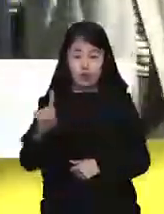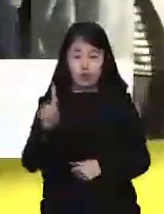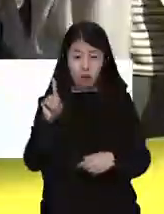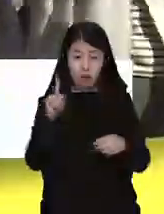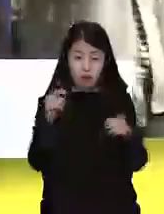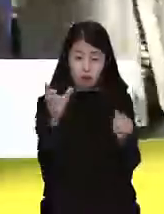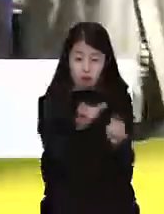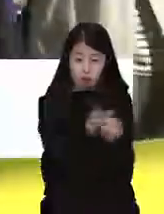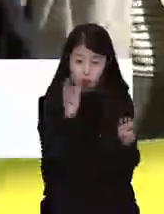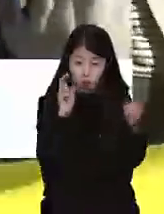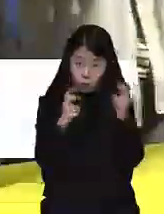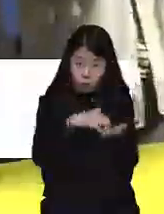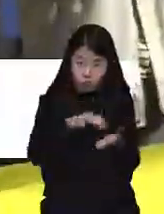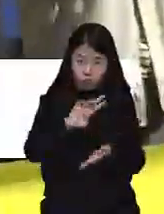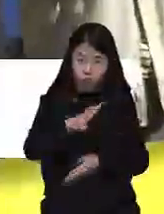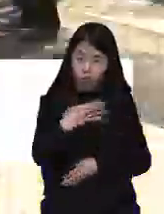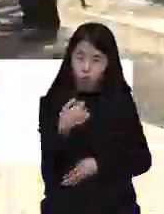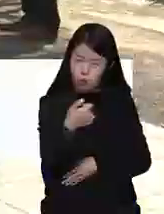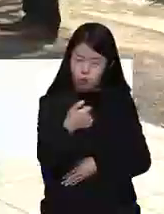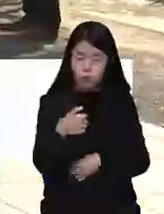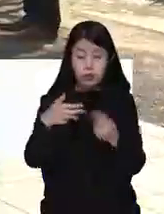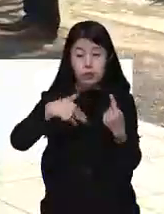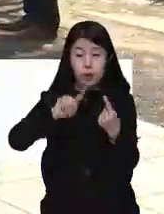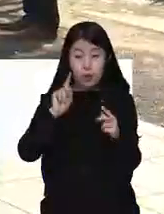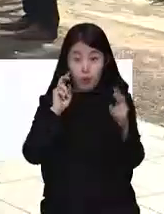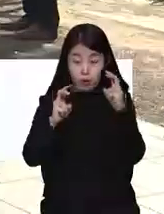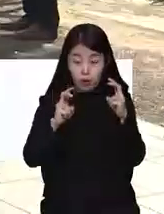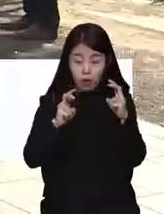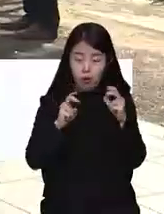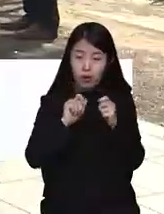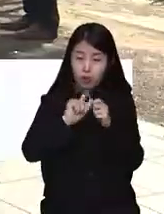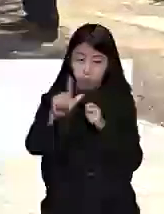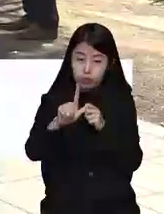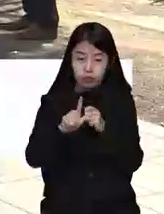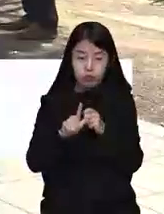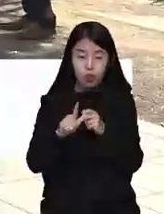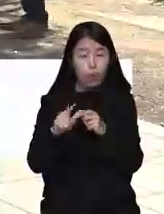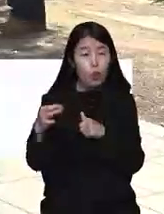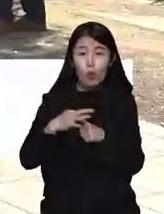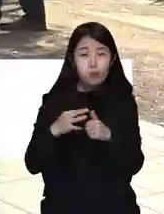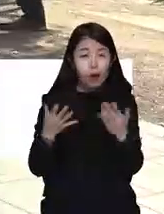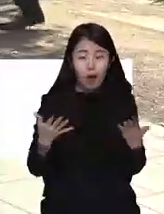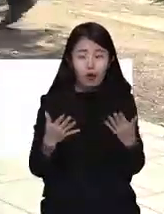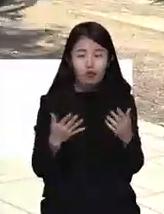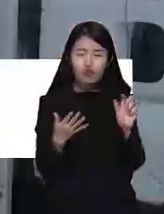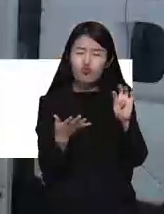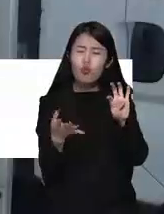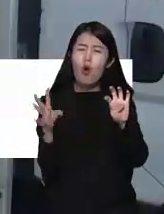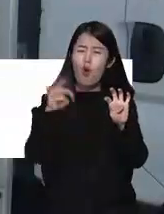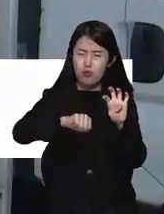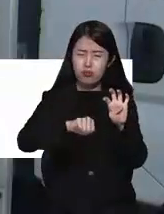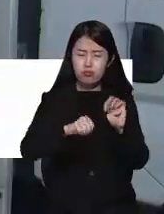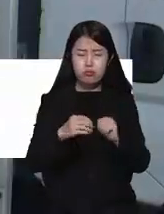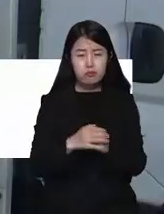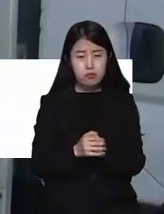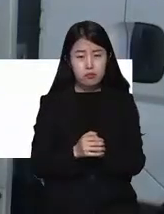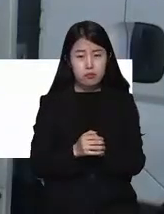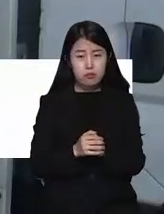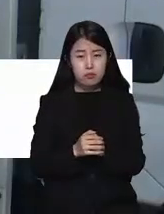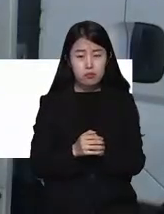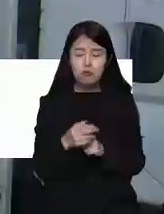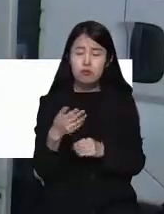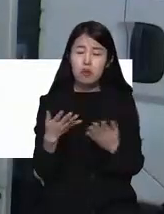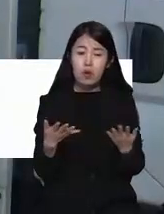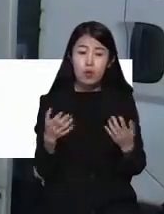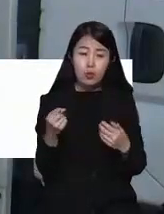곳. 특히 1차 협력업체들 대부분은 수십억 원의 대금을 지급받지 못하고 있는 상태입니다. 1차